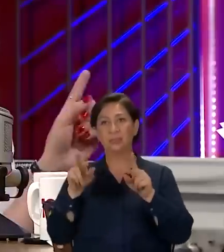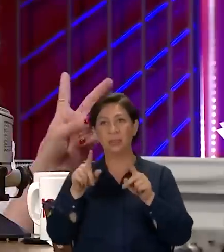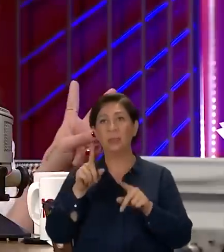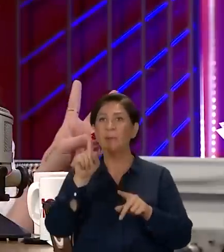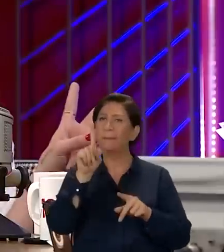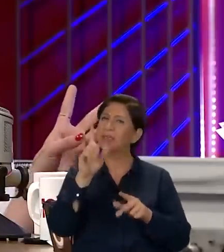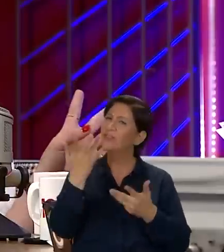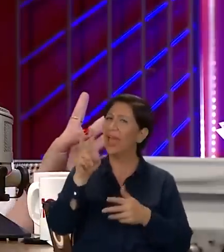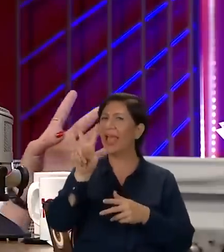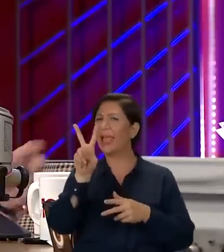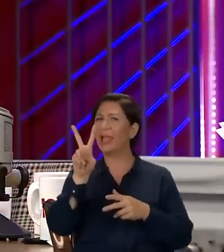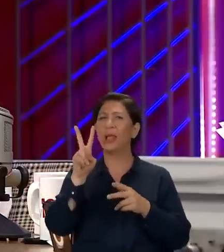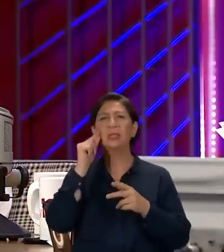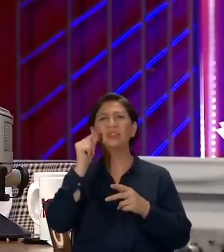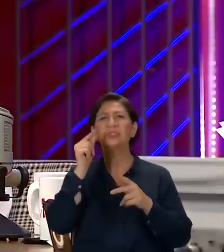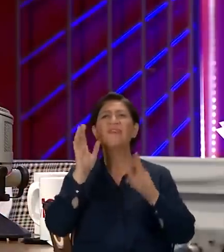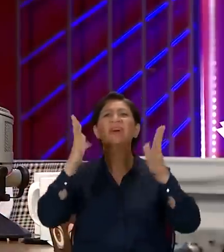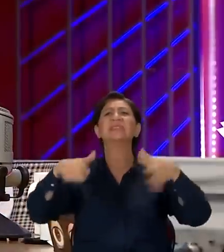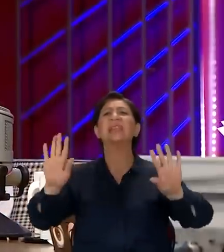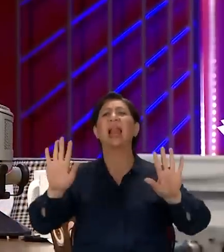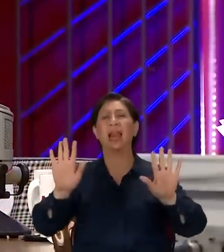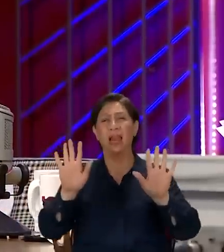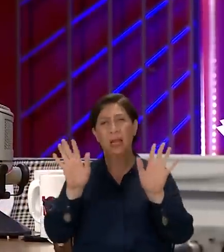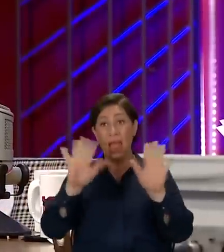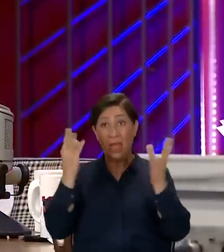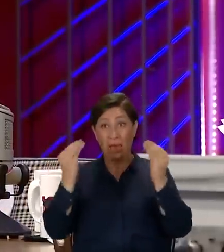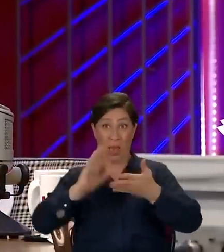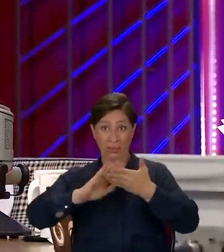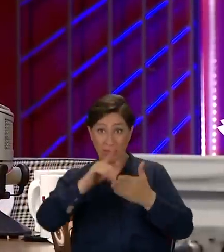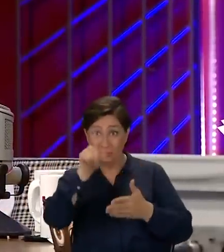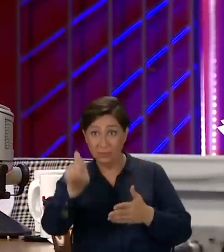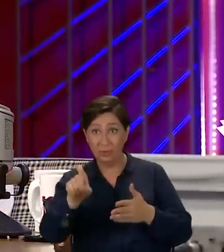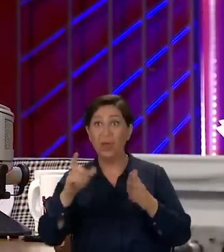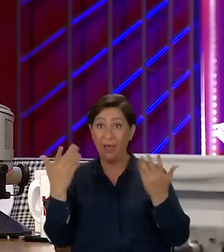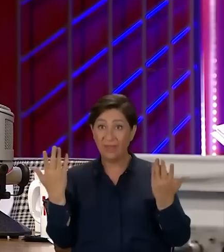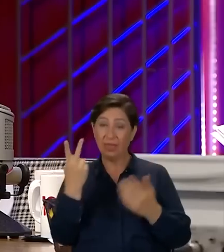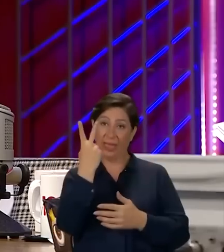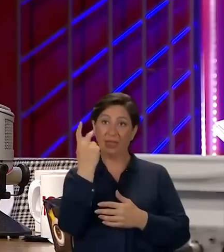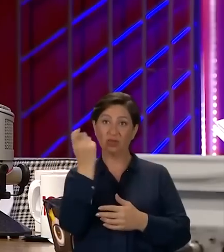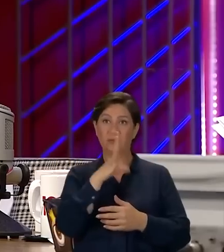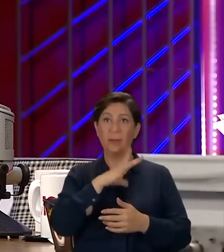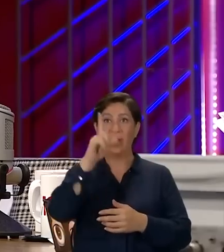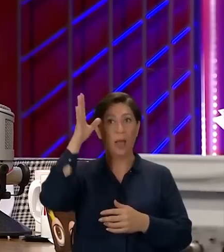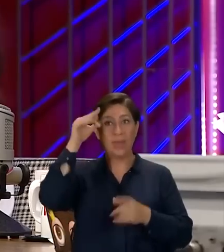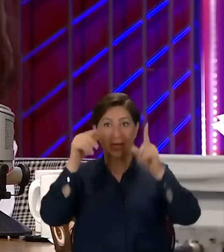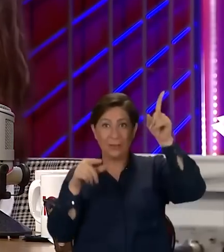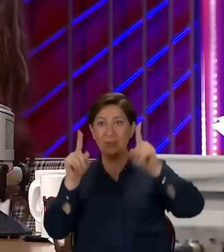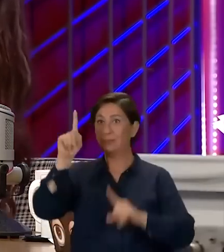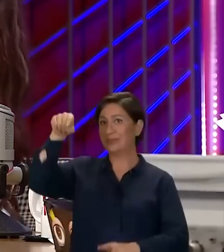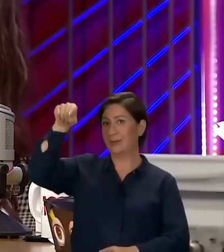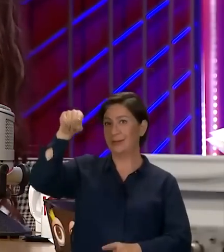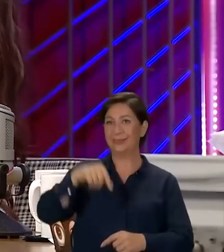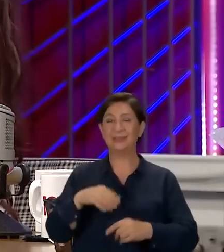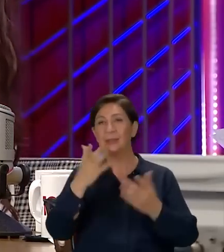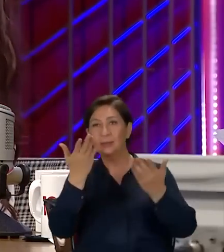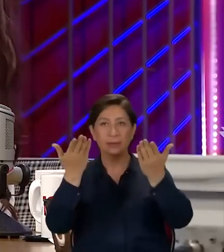Bir kişinin ya da iki kişinindir. Evet, daha fazlası yok. Peki. Ama onların en iyi arkadaşısın mı? Evet. İki kişi var. Biri Amerika'da, biri burada.